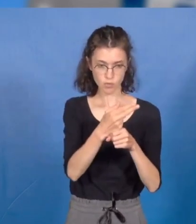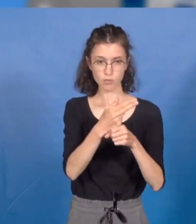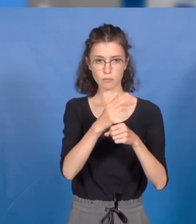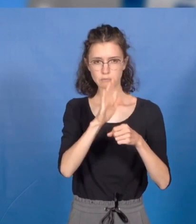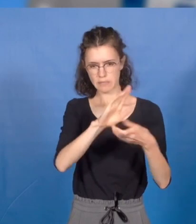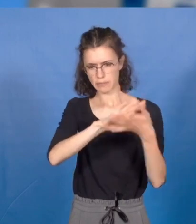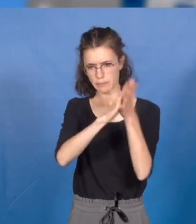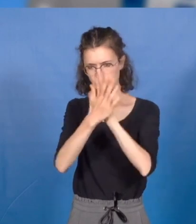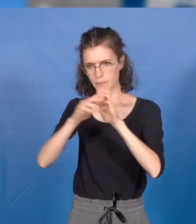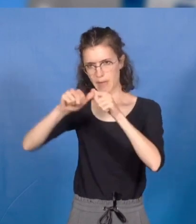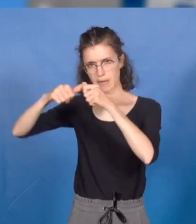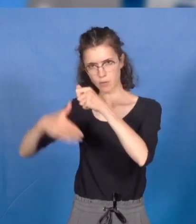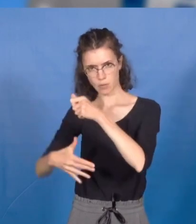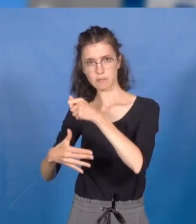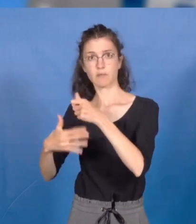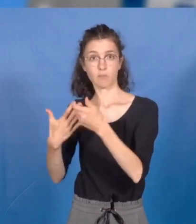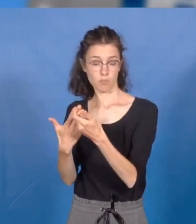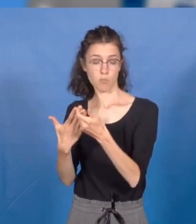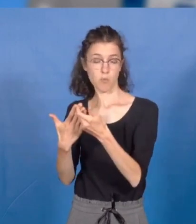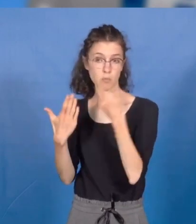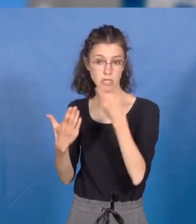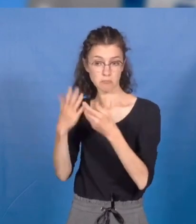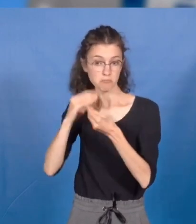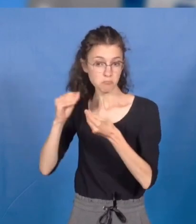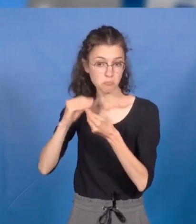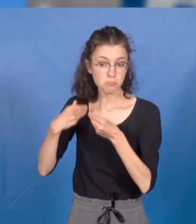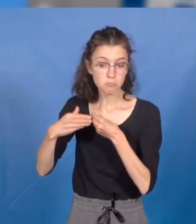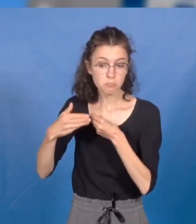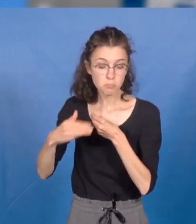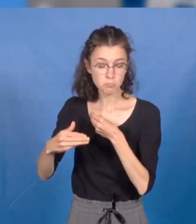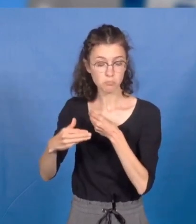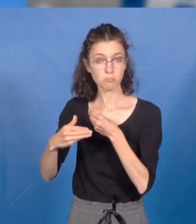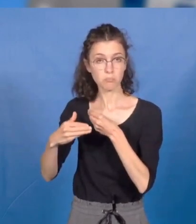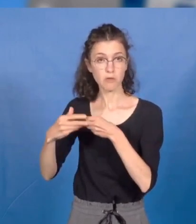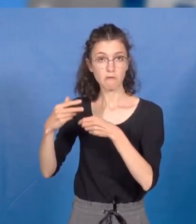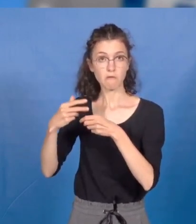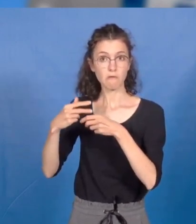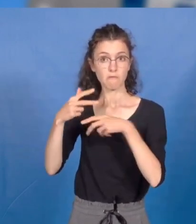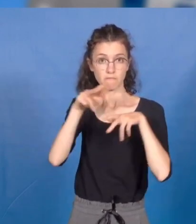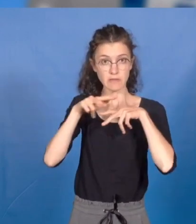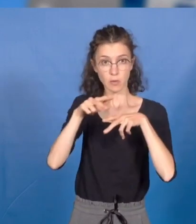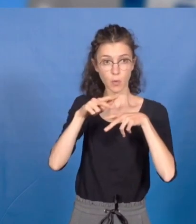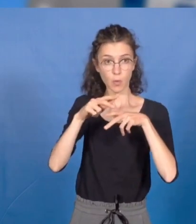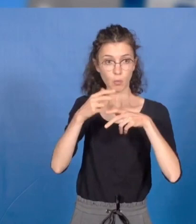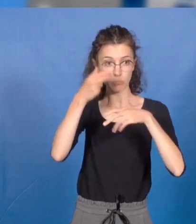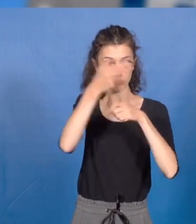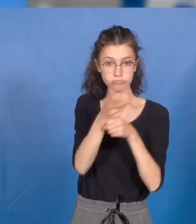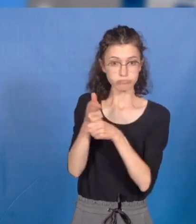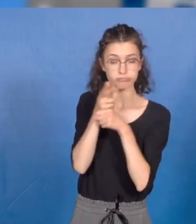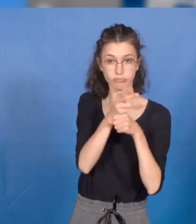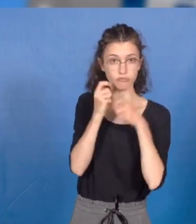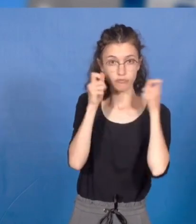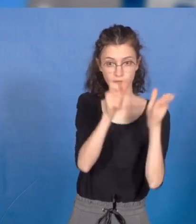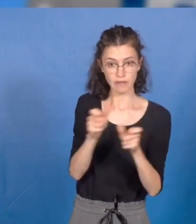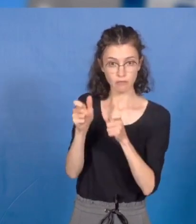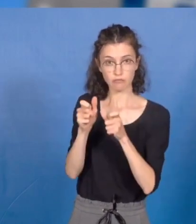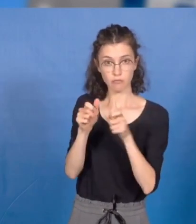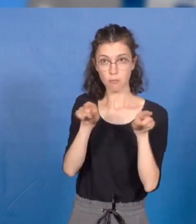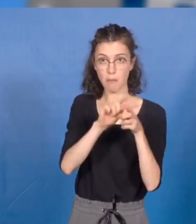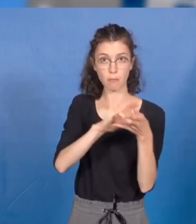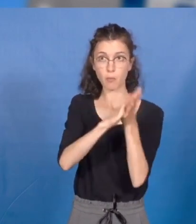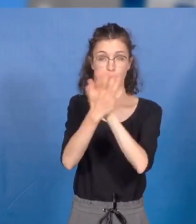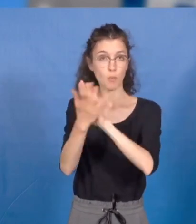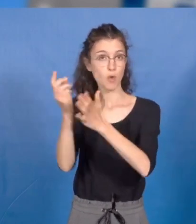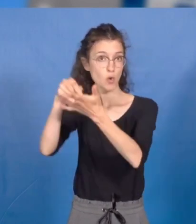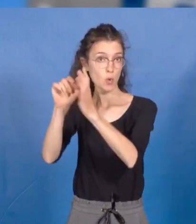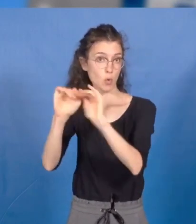entre les lignes, c'est l'arrivée de la vidéosurveillance algorithmique, qu'on appelle VSA aussi, à la Beaujoire. Je souhaite donc juste prendre quelques minutes quand même pour alerter